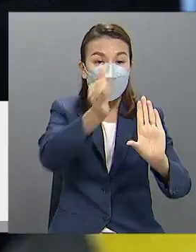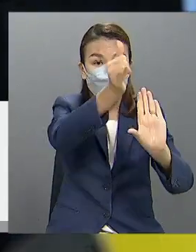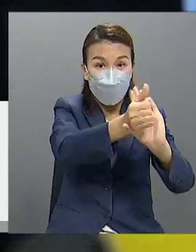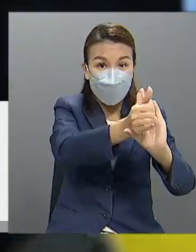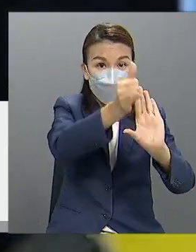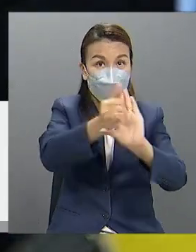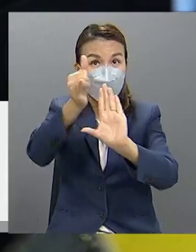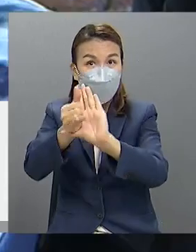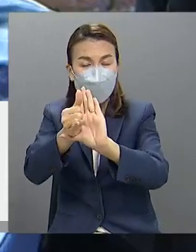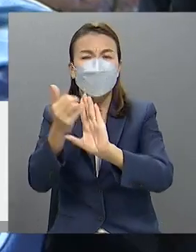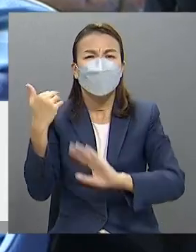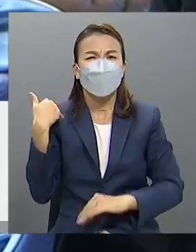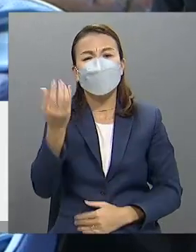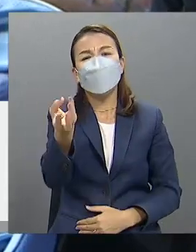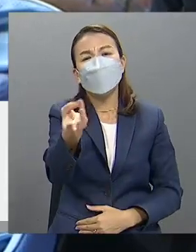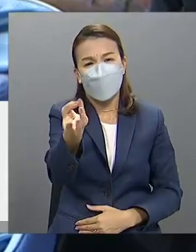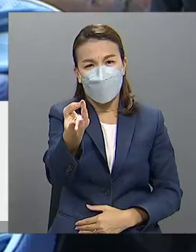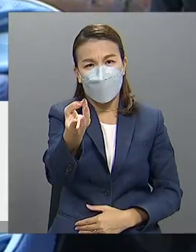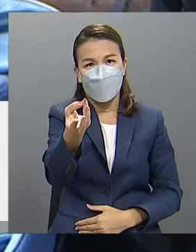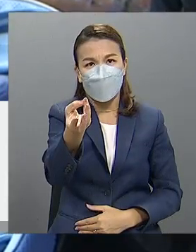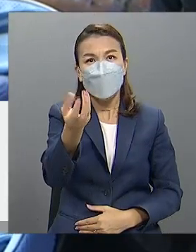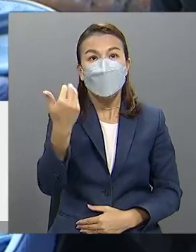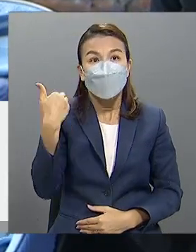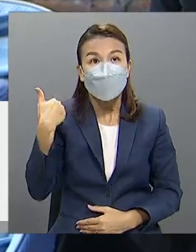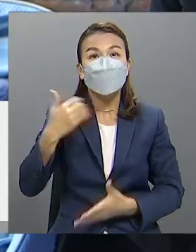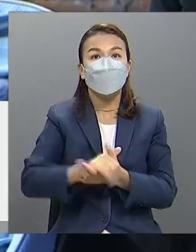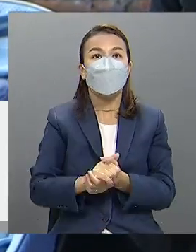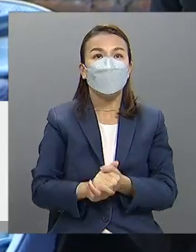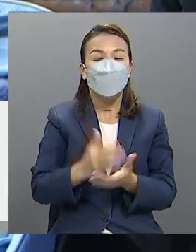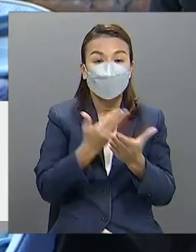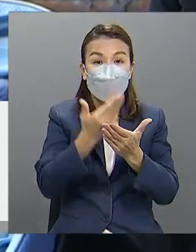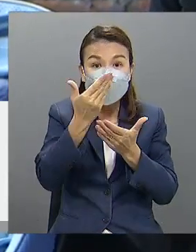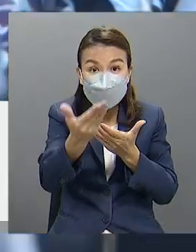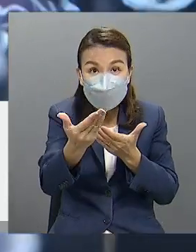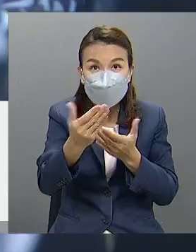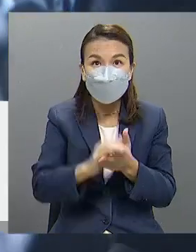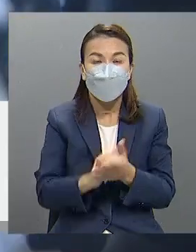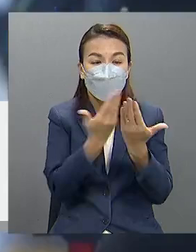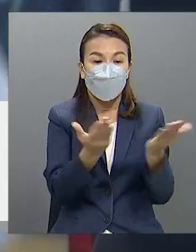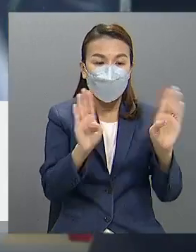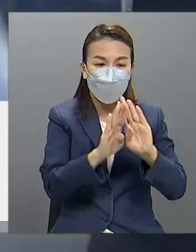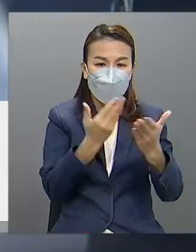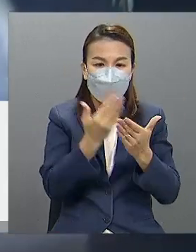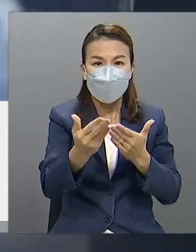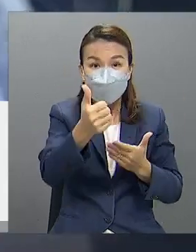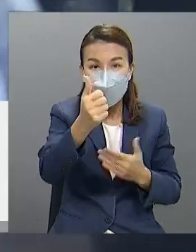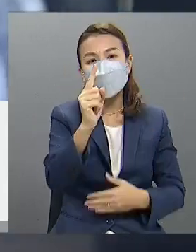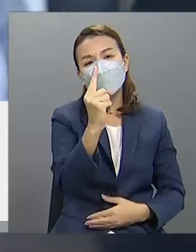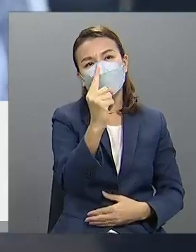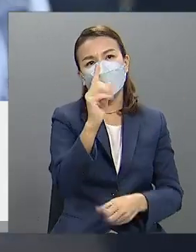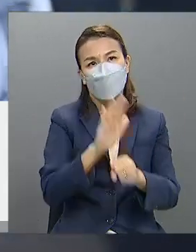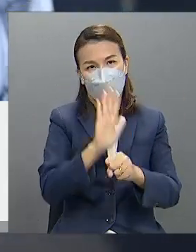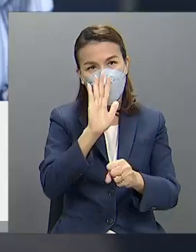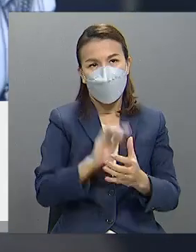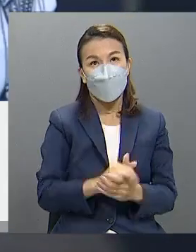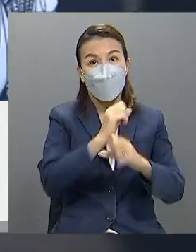ไม่มากดังนั้นจึงต้องมีการจำกัดจำนวนการซื้อครอบครัวละ1ชิ้นเท่านั้นค่ะที่สำคัญนะคะเพื่อป้องกันการป้